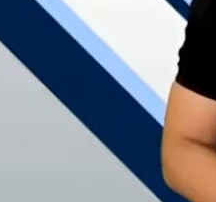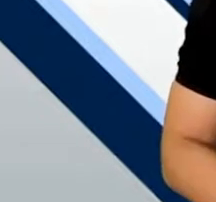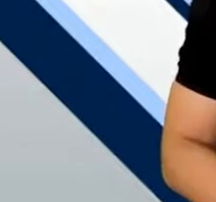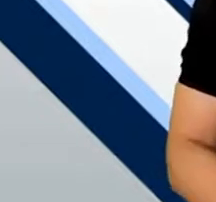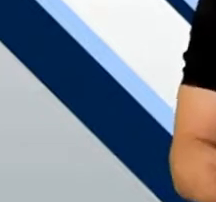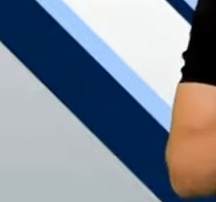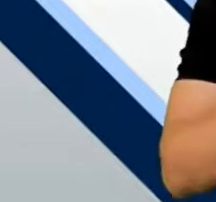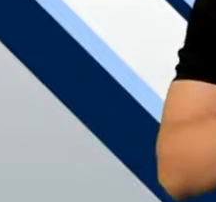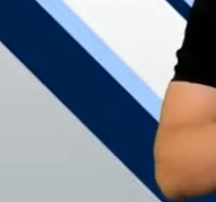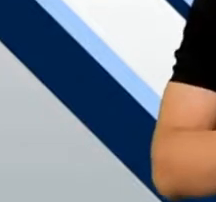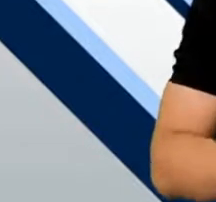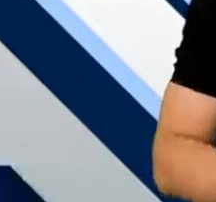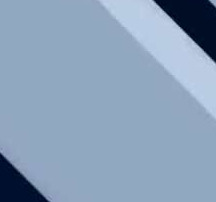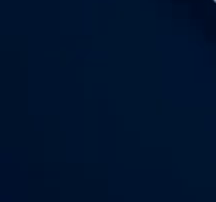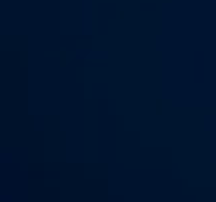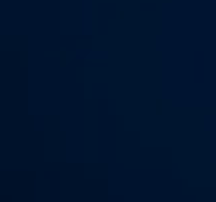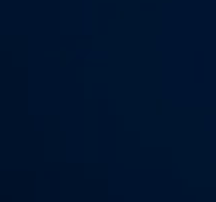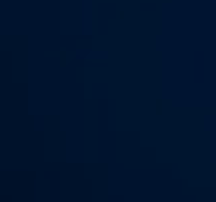tutors. Tara na!